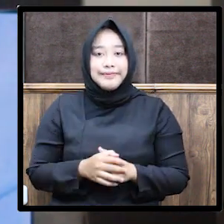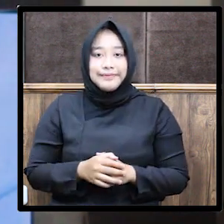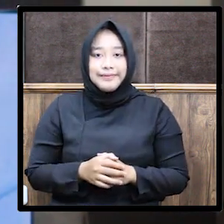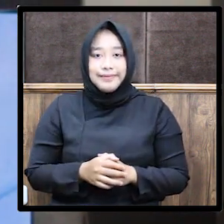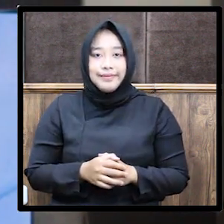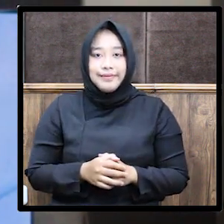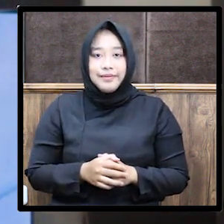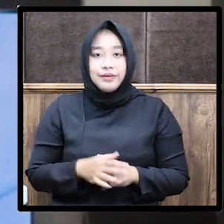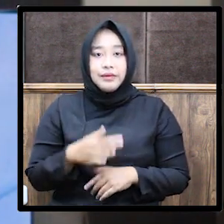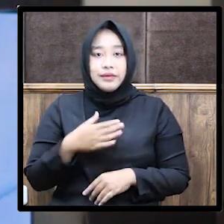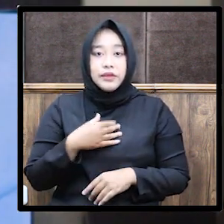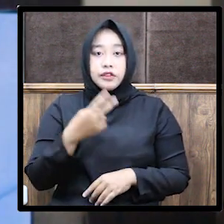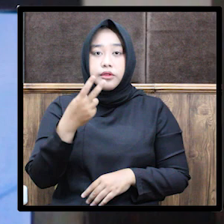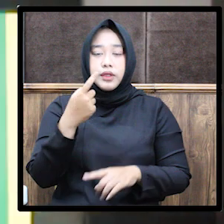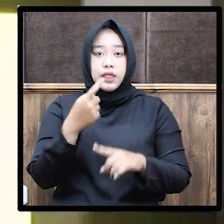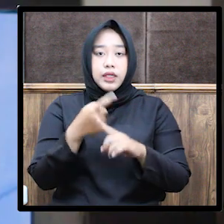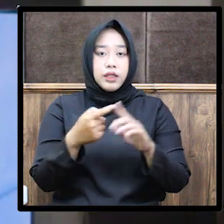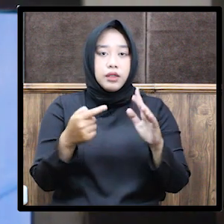mengikuti pencoblosan